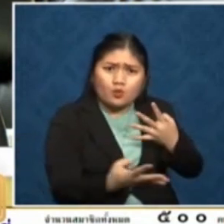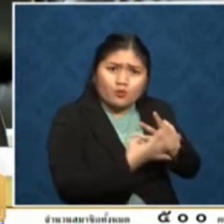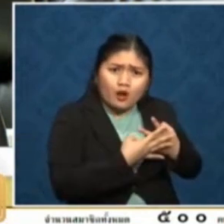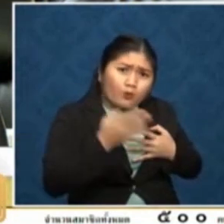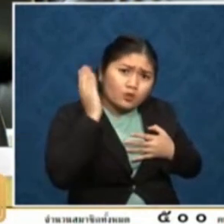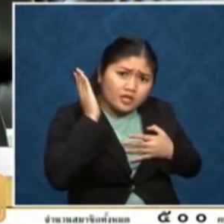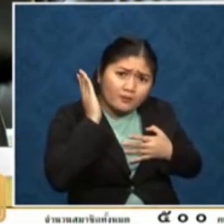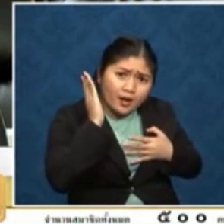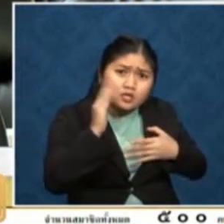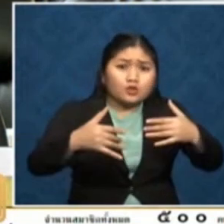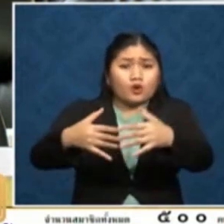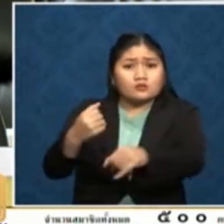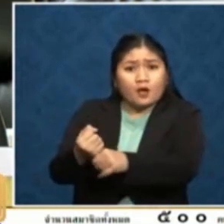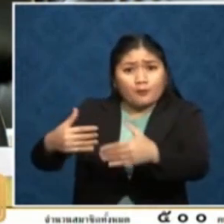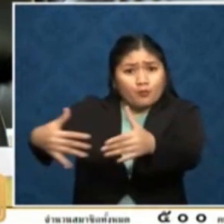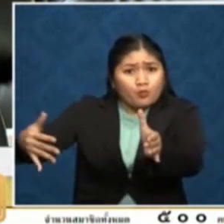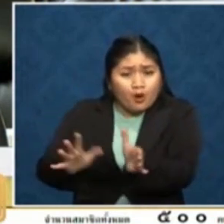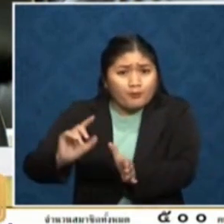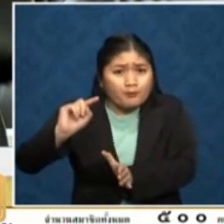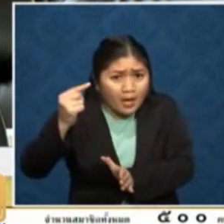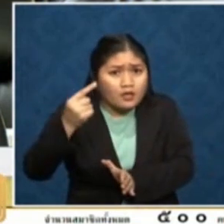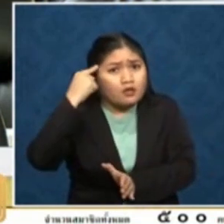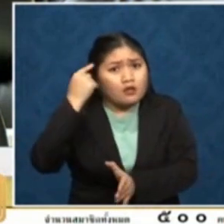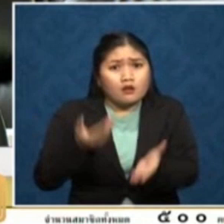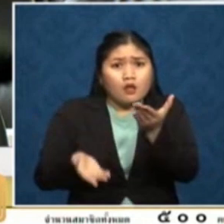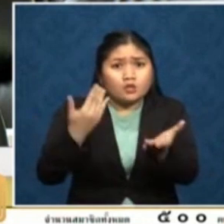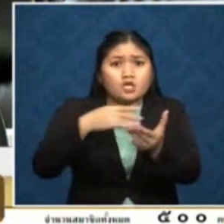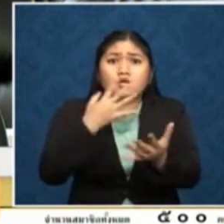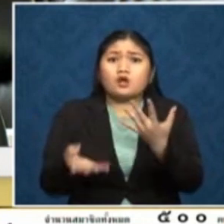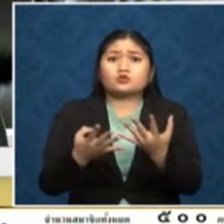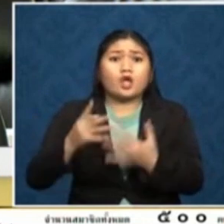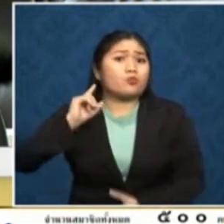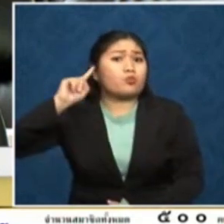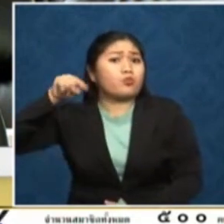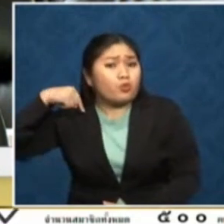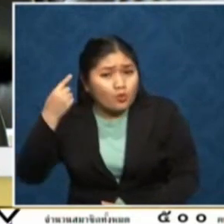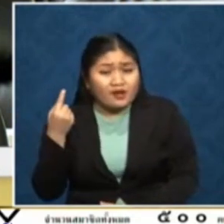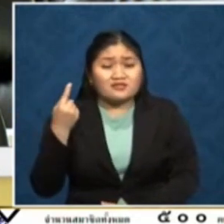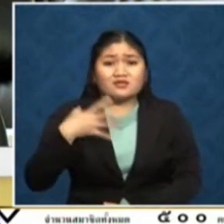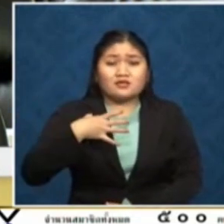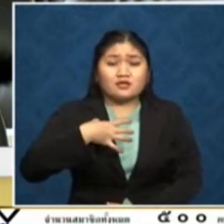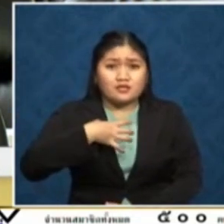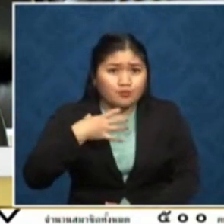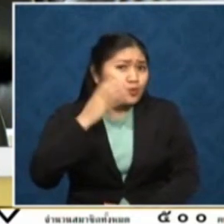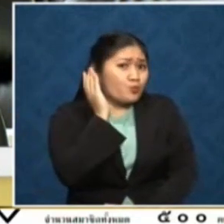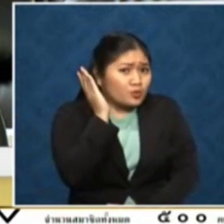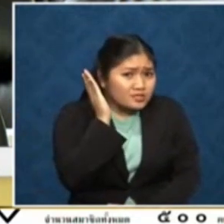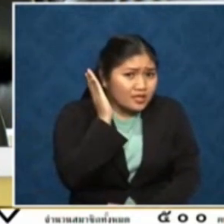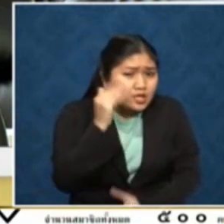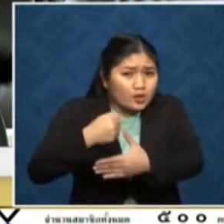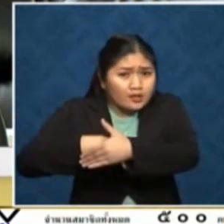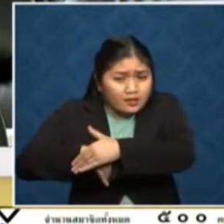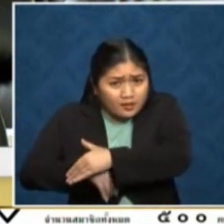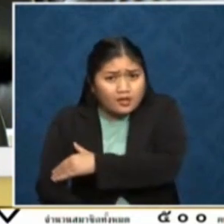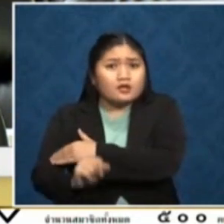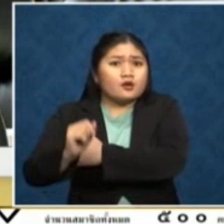ราชทัณฑ์จัดให้อยู่เรือนจำคุมขังชายหรือเปล่าและต้องสร้างแดนใหม่ขึ้นมาอย่างที่ผมได้กราบเรียนไปเบื้องต้นหรือกรณีผู้ต้